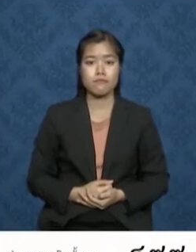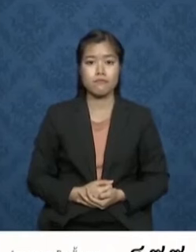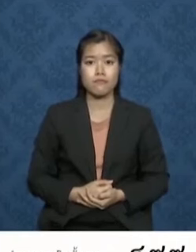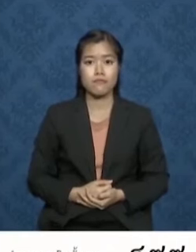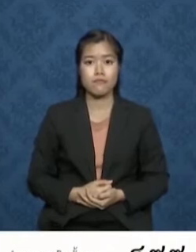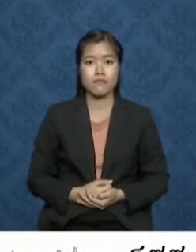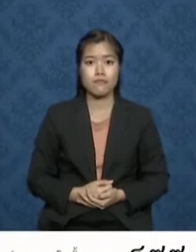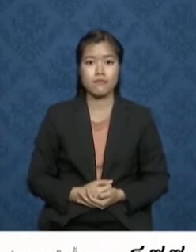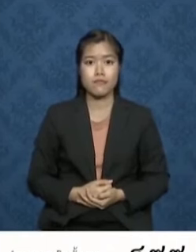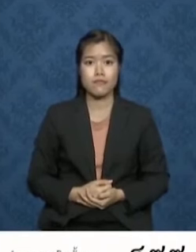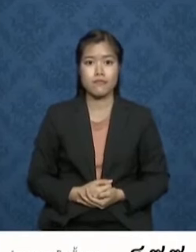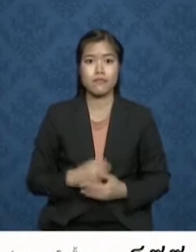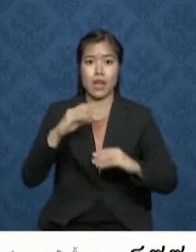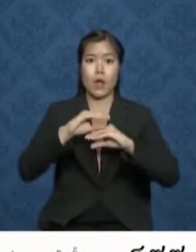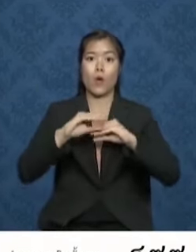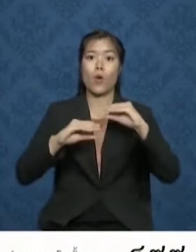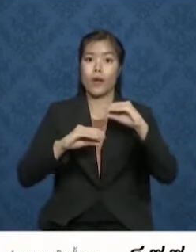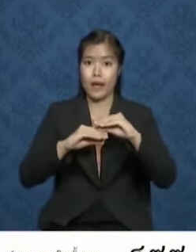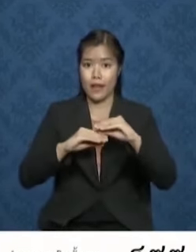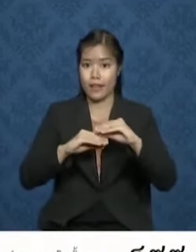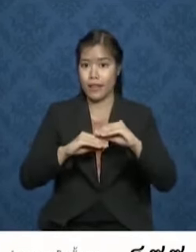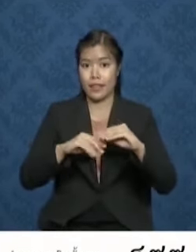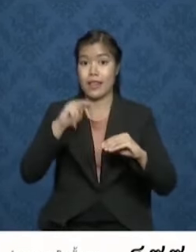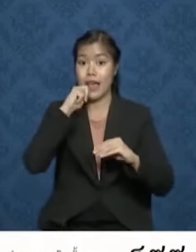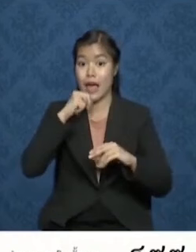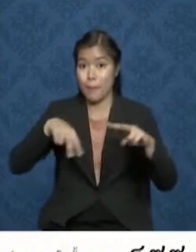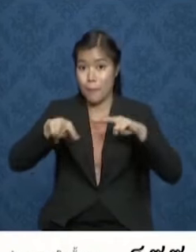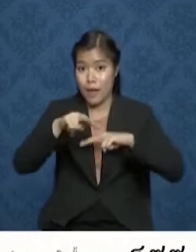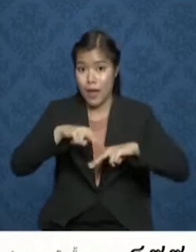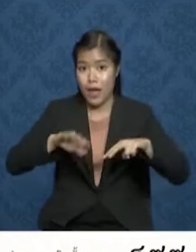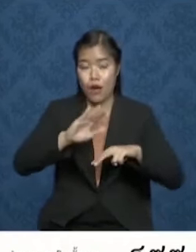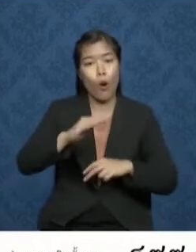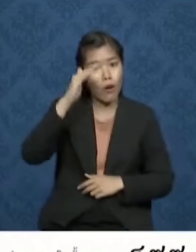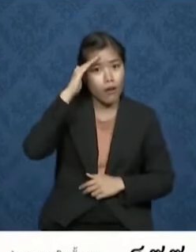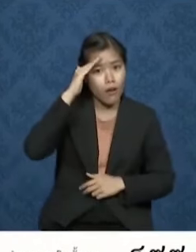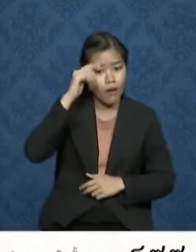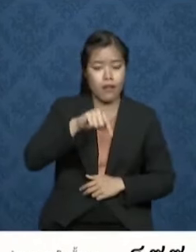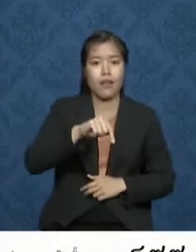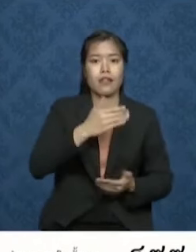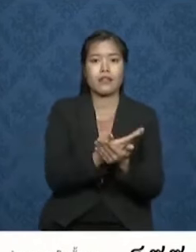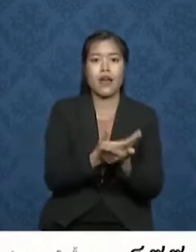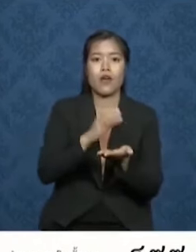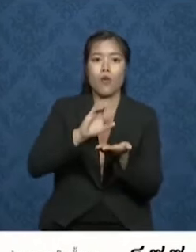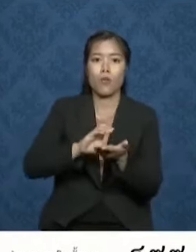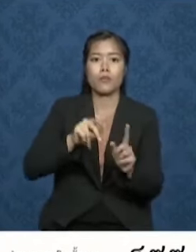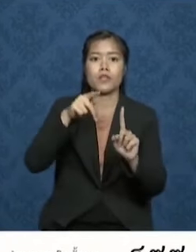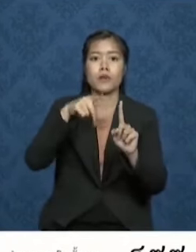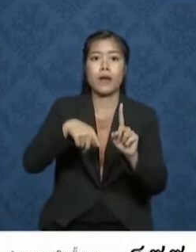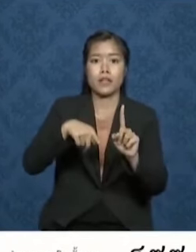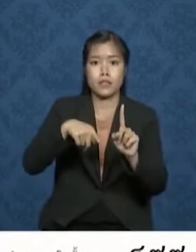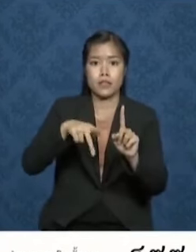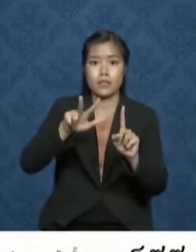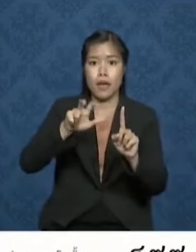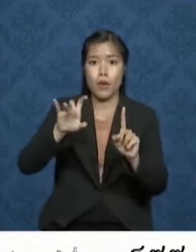บาทอย่างโครงการจัดหาแหล่งน้ำของกองบัญชาการกองทัพไทยที่มีงบประมาณ 1,3ล้าน